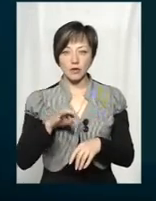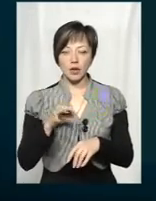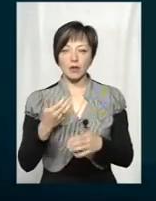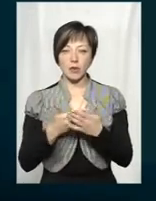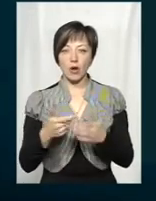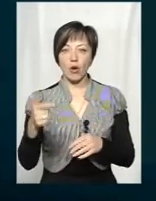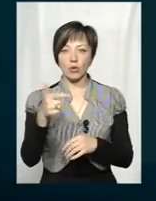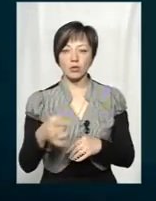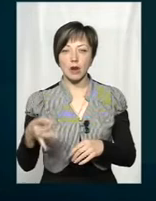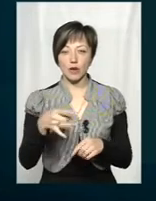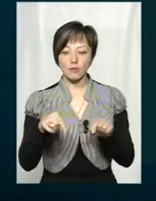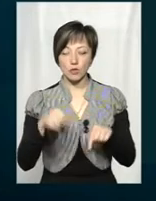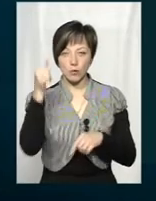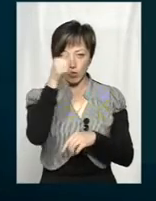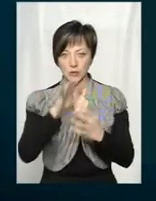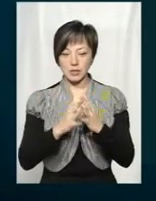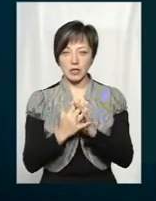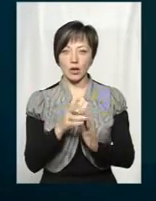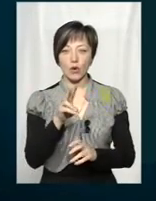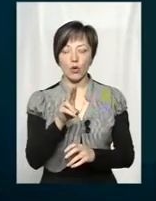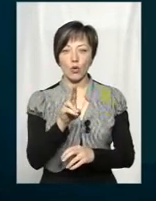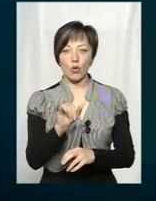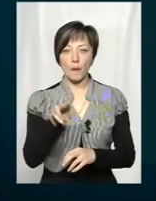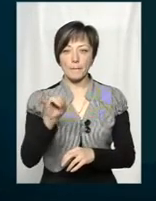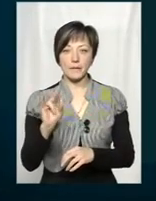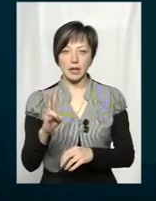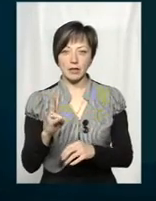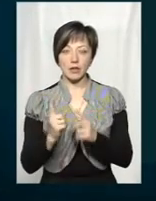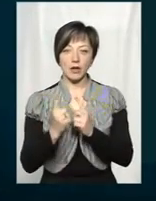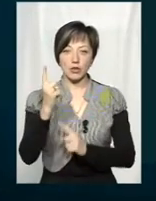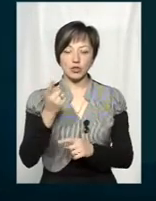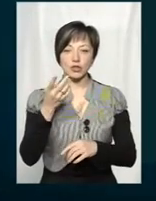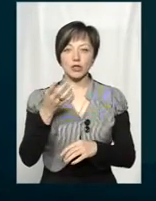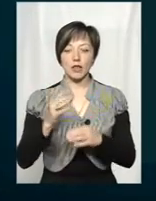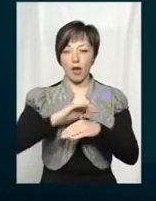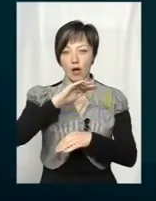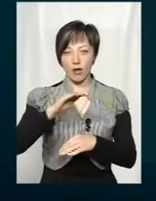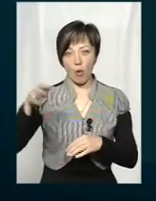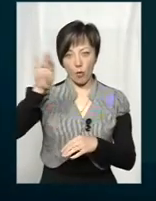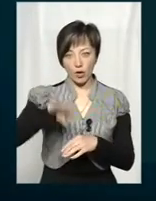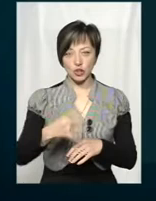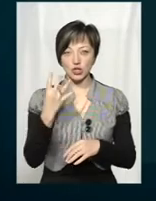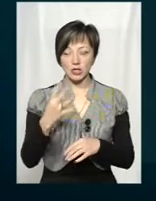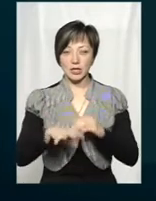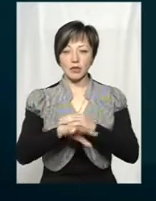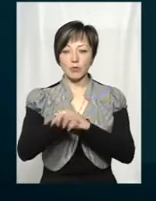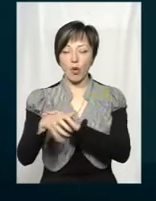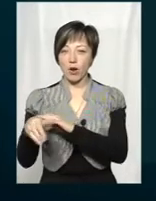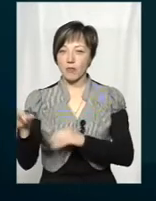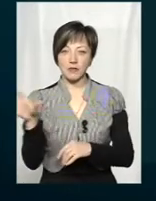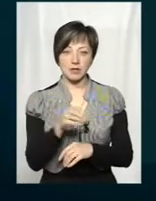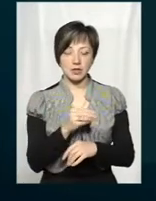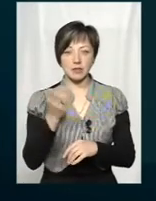наприклад, цього року ми працювали в селі Куплин. Там на горі 4 кургани. Всі вони пограбовані. Свій